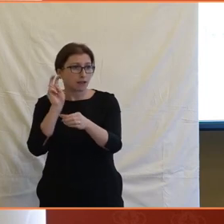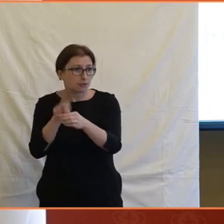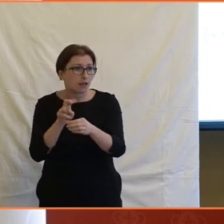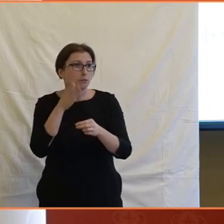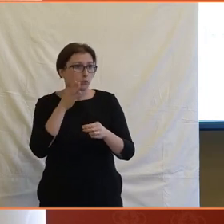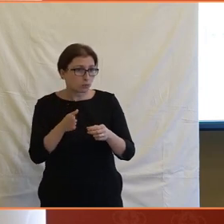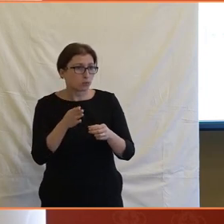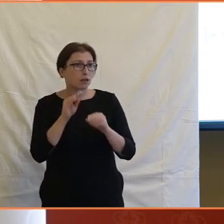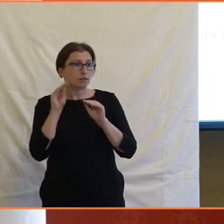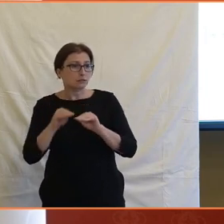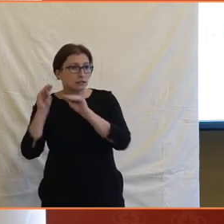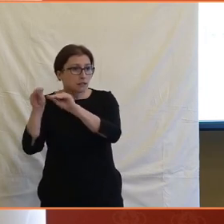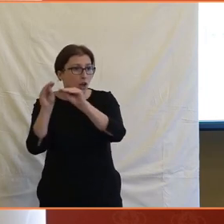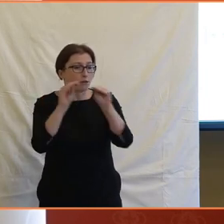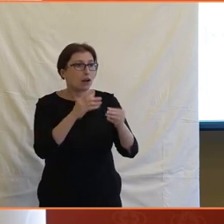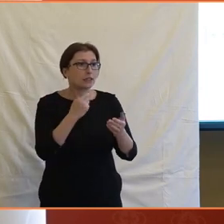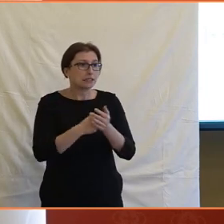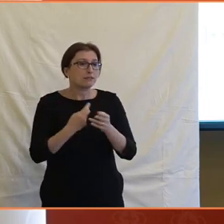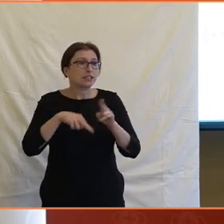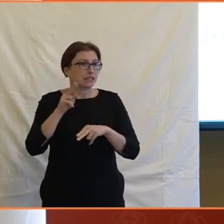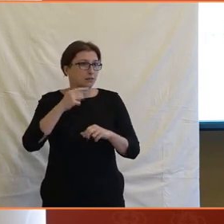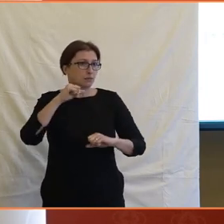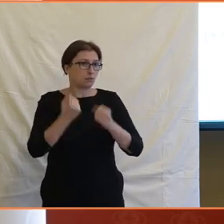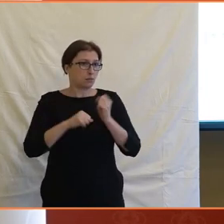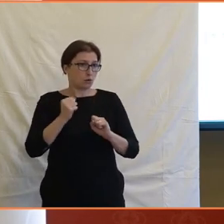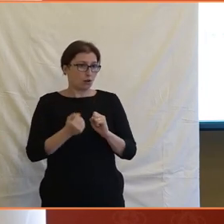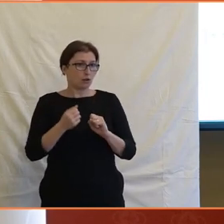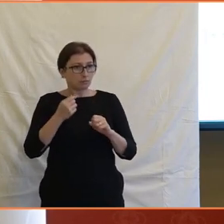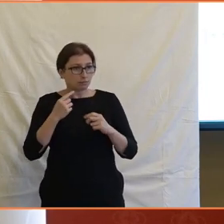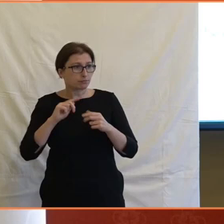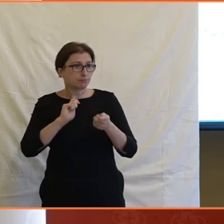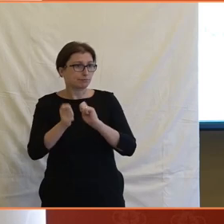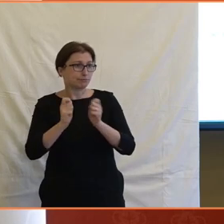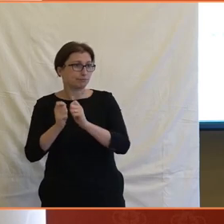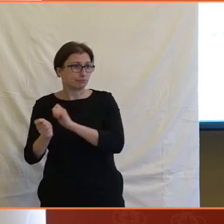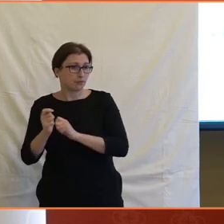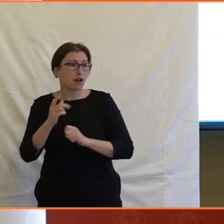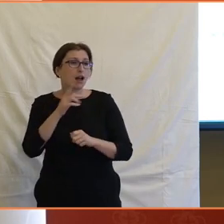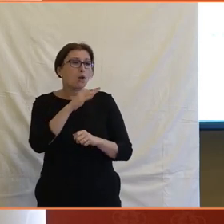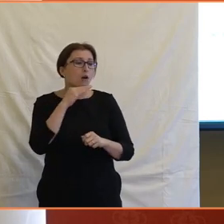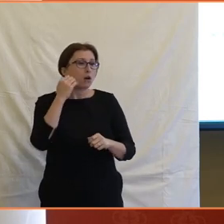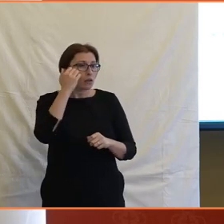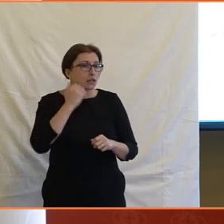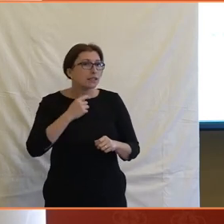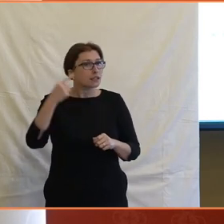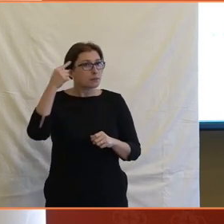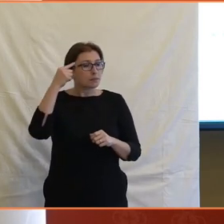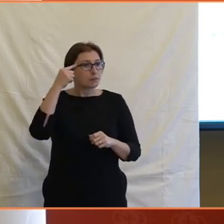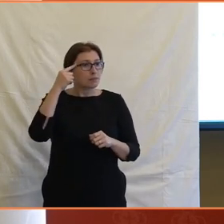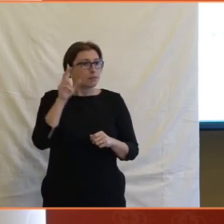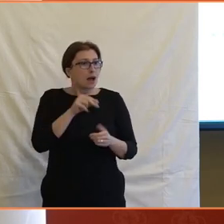A prostě ta realita je dynamičtější, ale spousta lidí se mentálně z toho